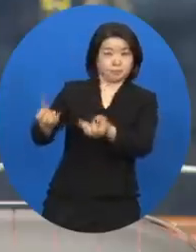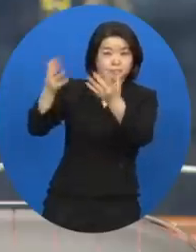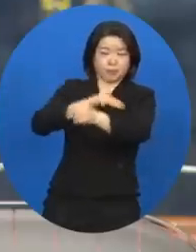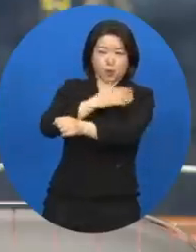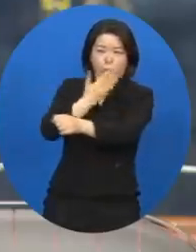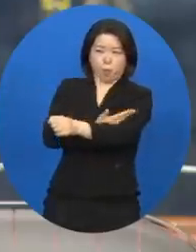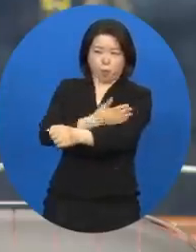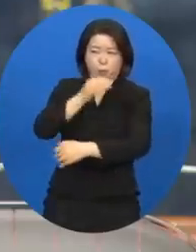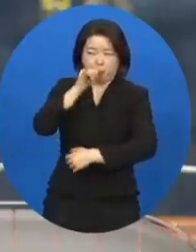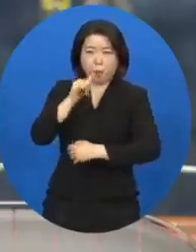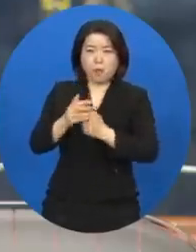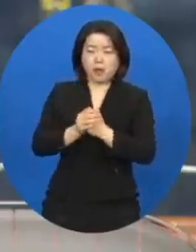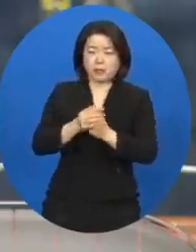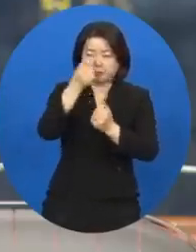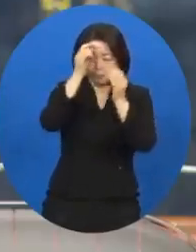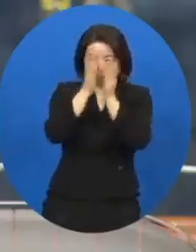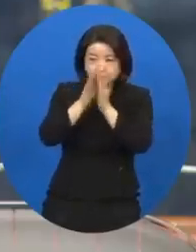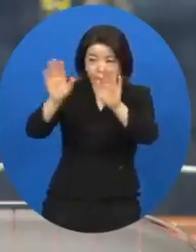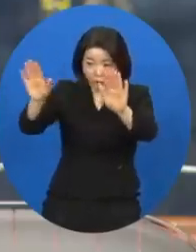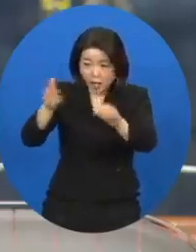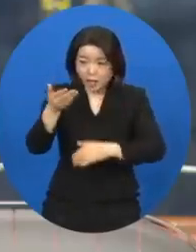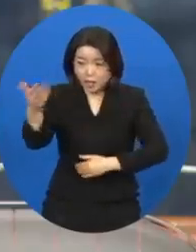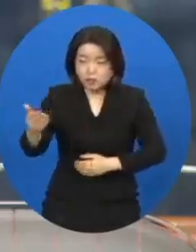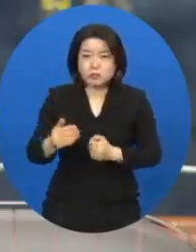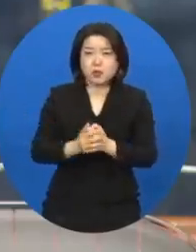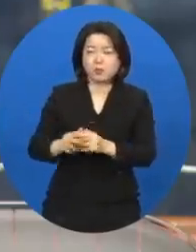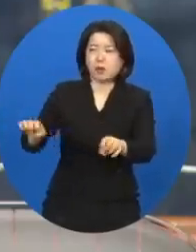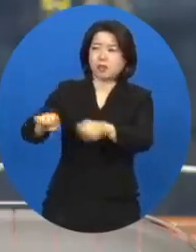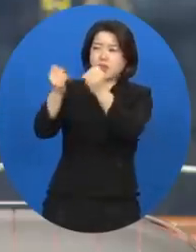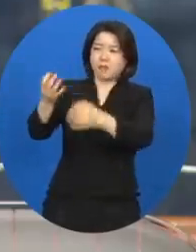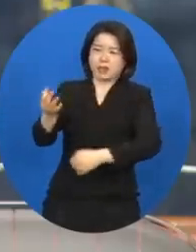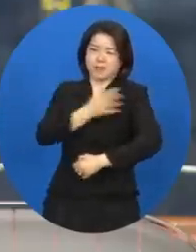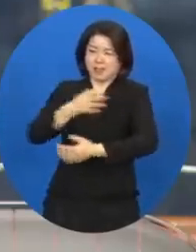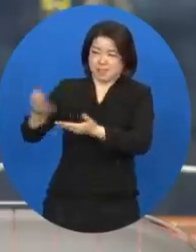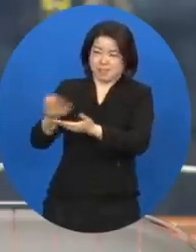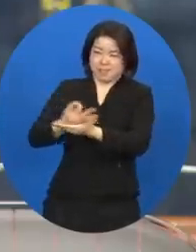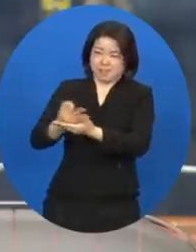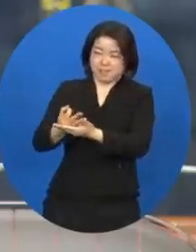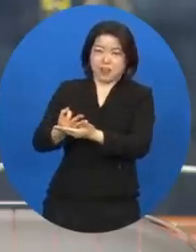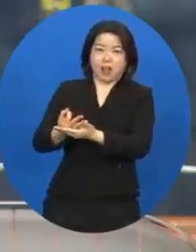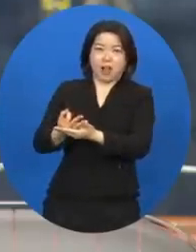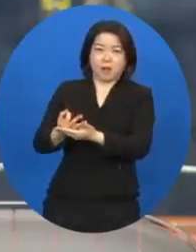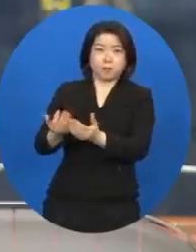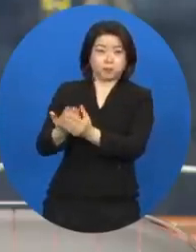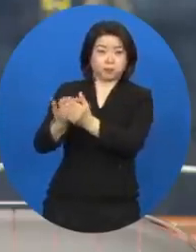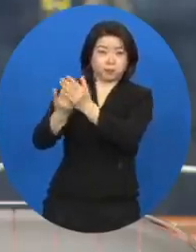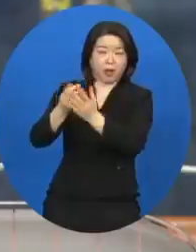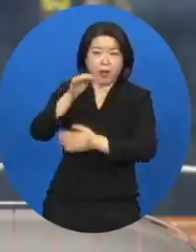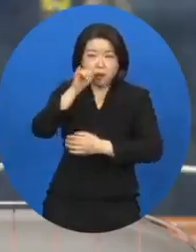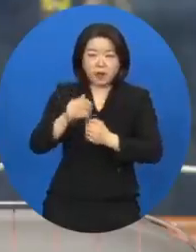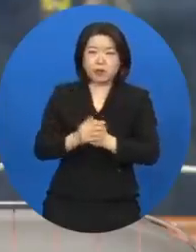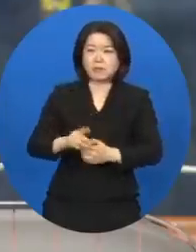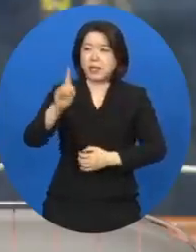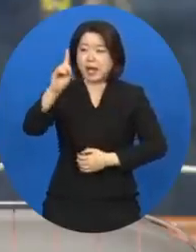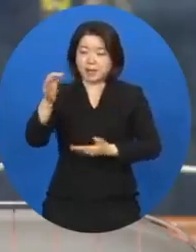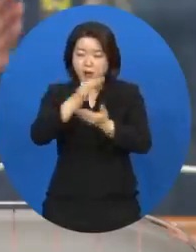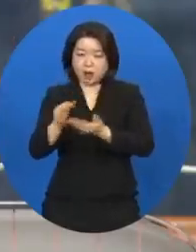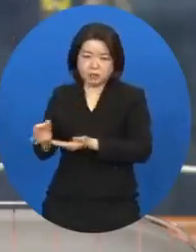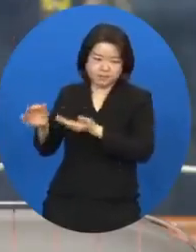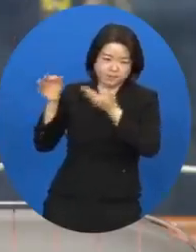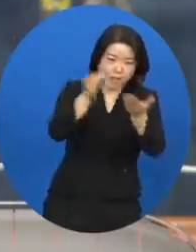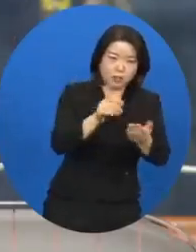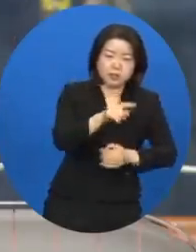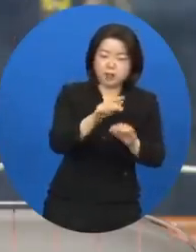위해서 이렇게 한번 축복해서 기도하면 막 대박도 터지고 사업도 잘 되고 뭐 이래서 한번 헌금하면 그냥 그 해로